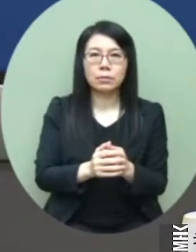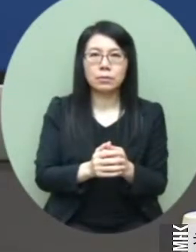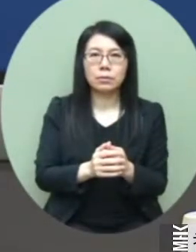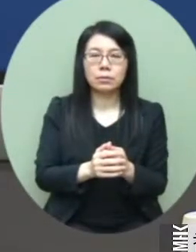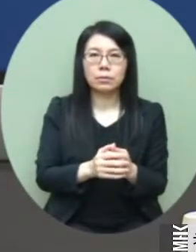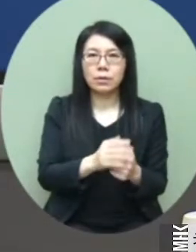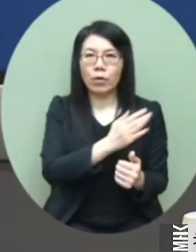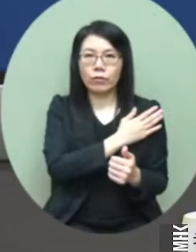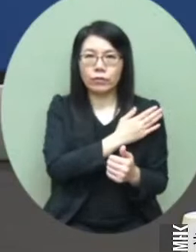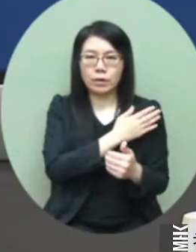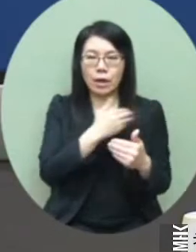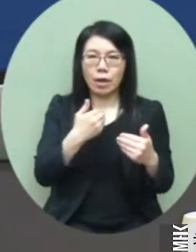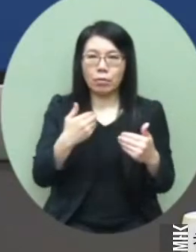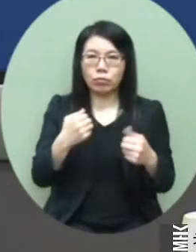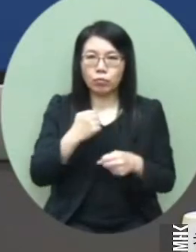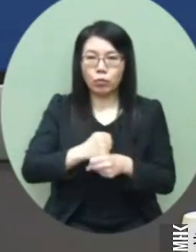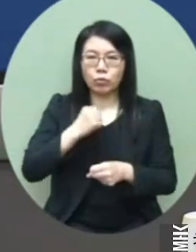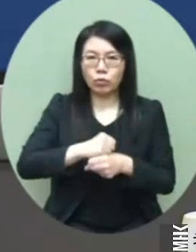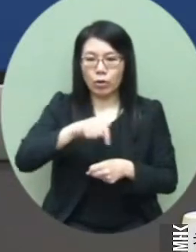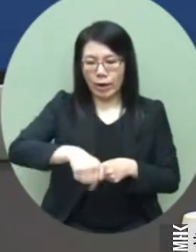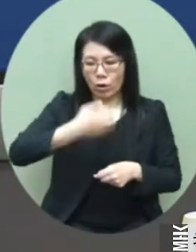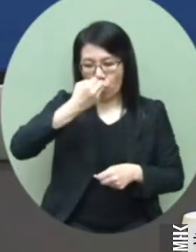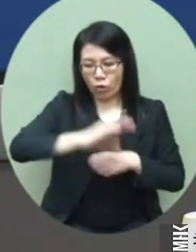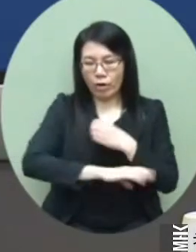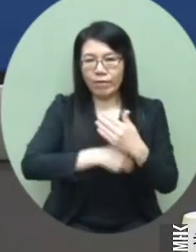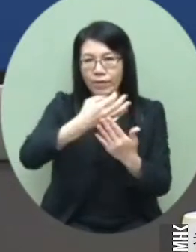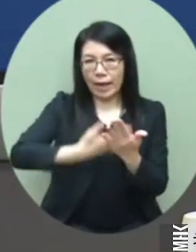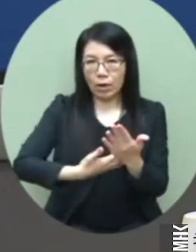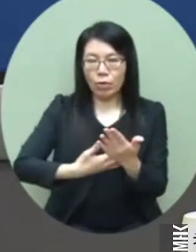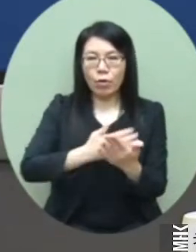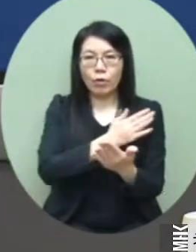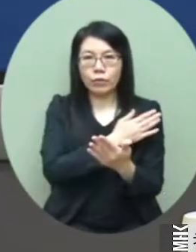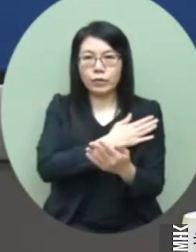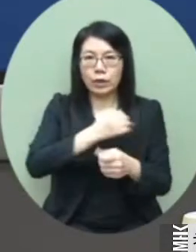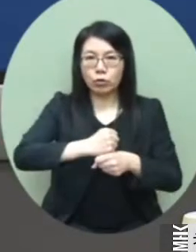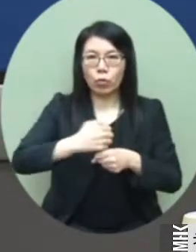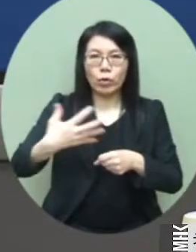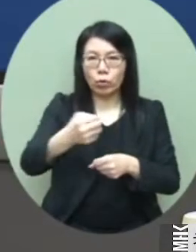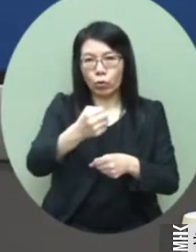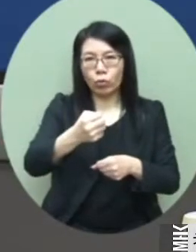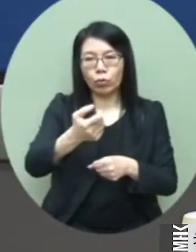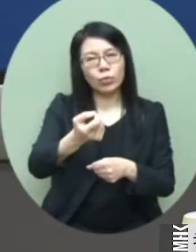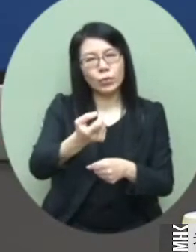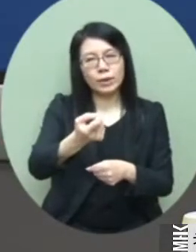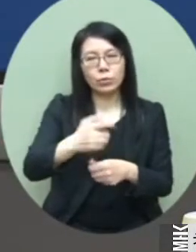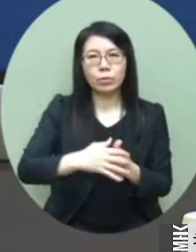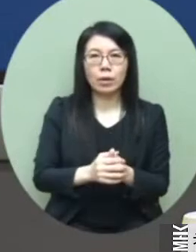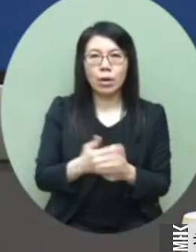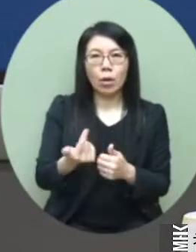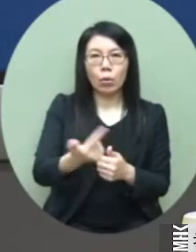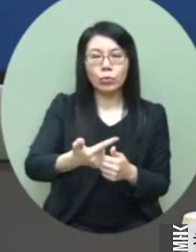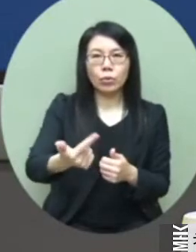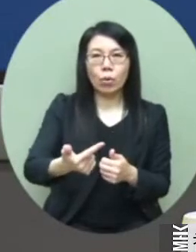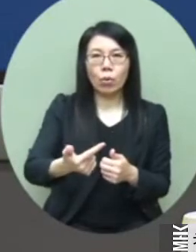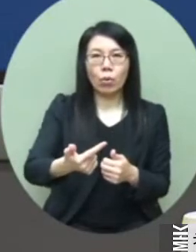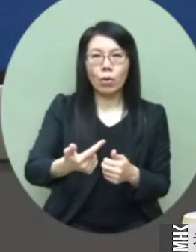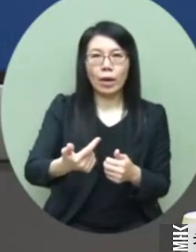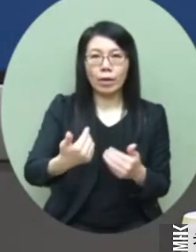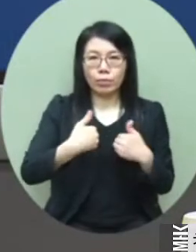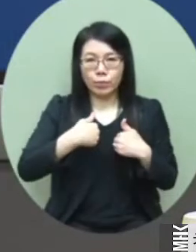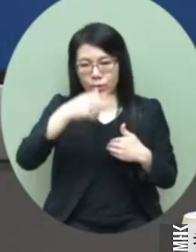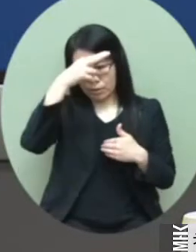職位出現喺香港嘅法律行使一啲嘅權力咧係唔多嘅嚇，大部分都係喺行政長